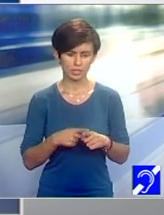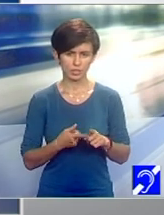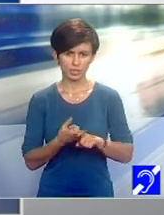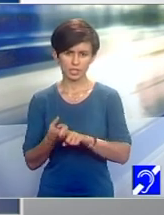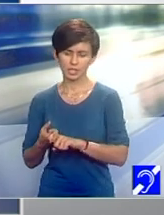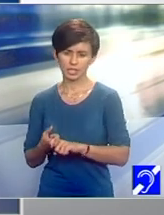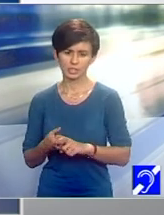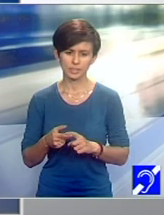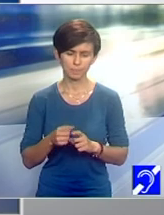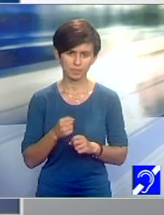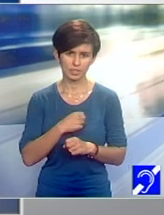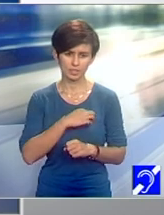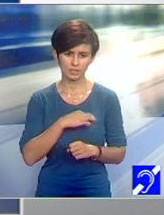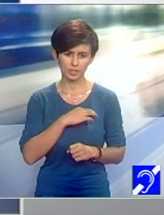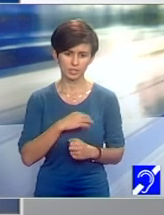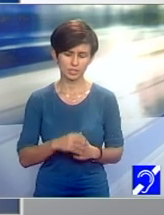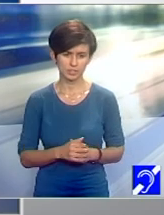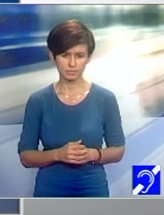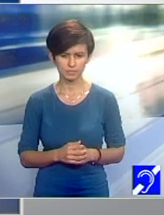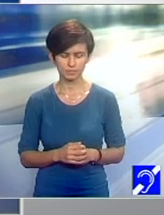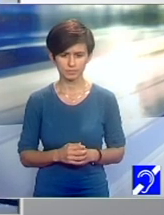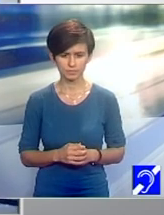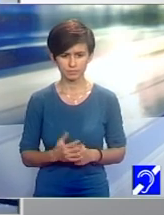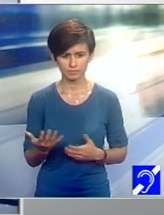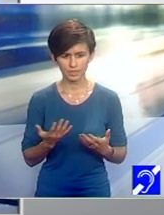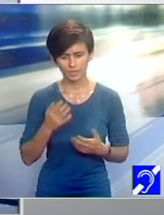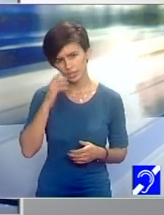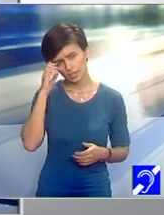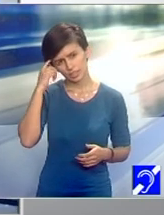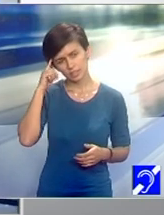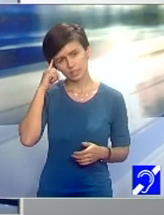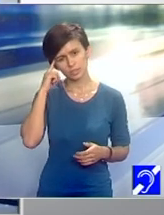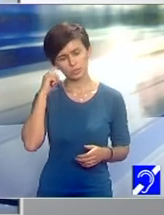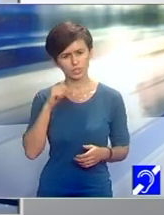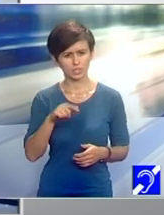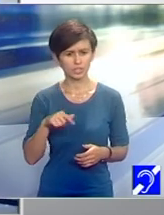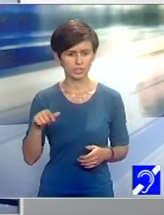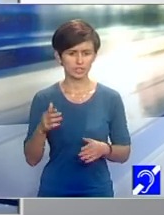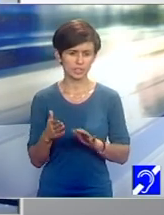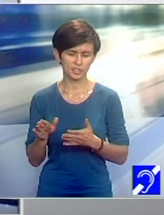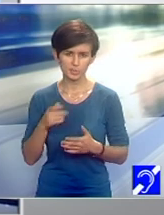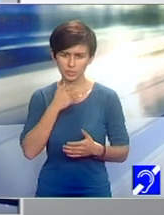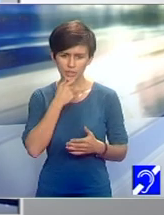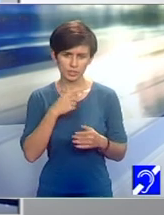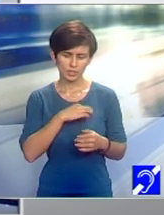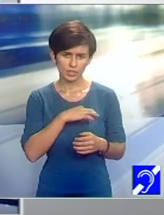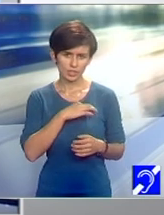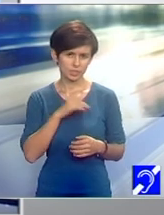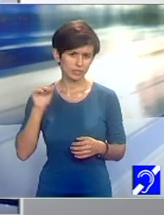studiul universitar. Ca și o ultimă întrebare, care sunt gândurile dumneavoastră la începutul anului universitar?